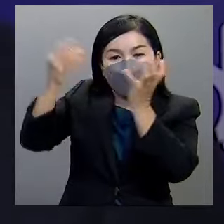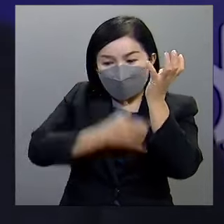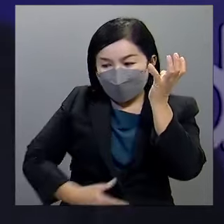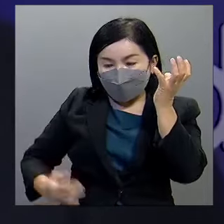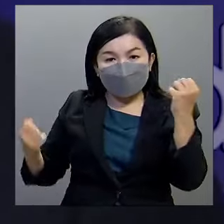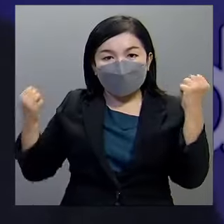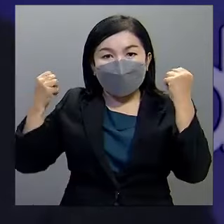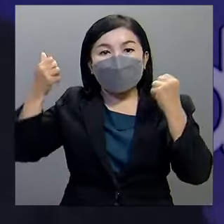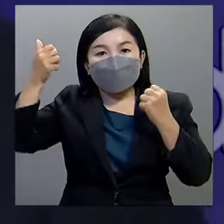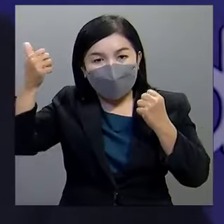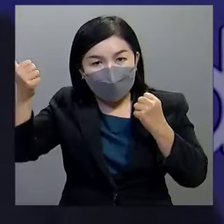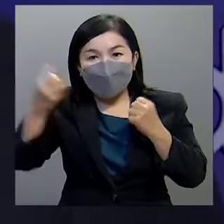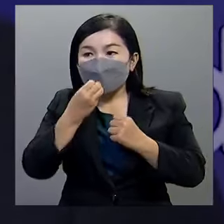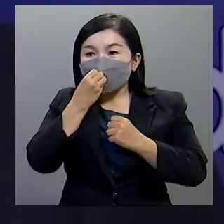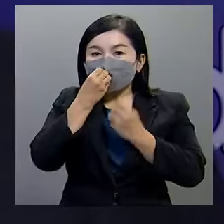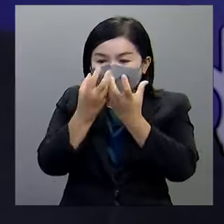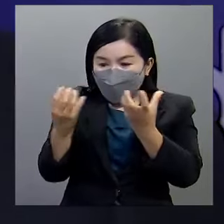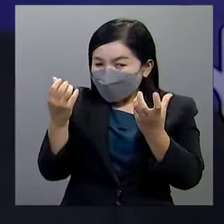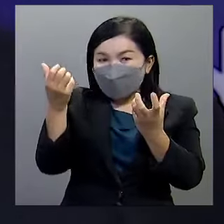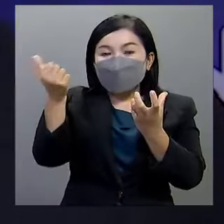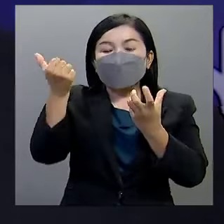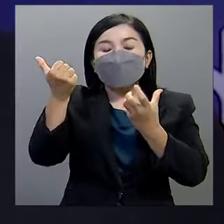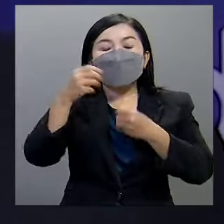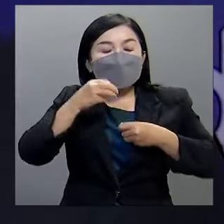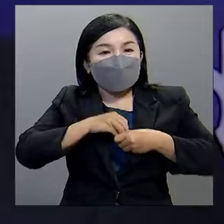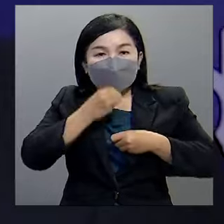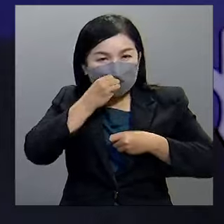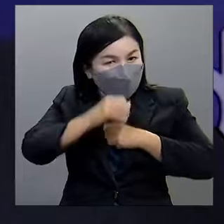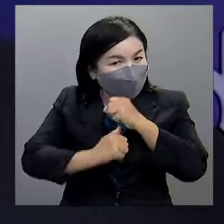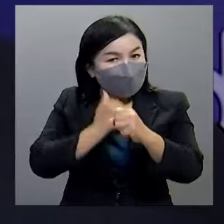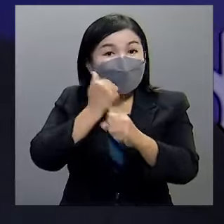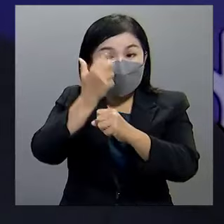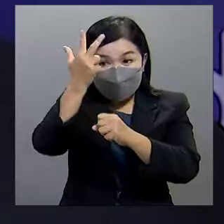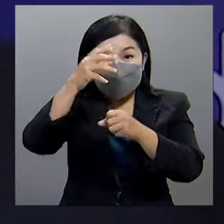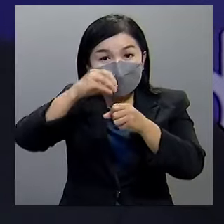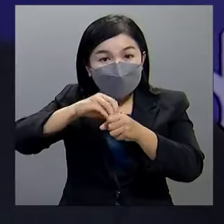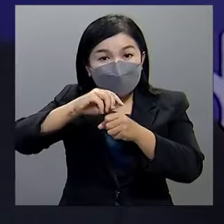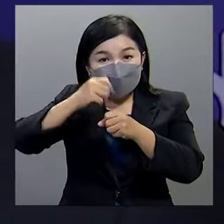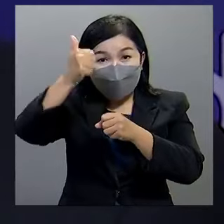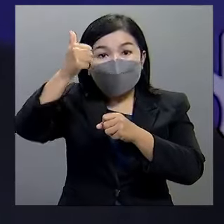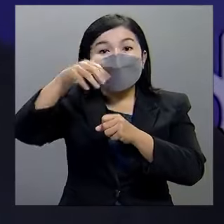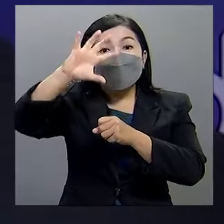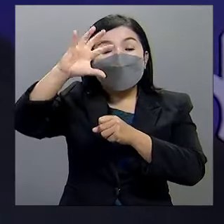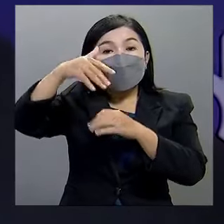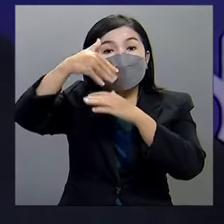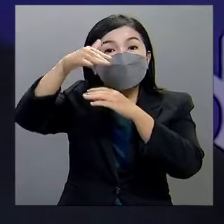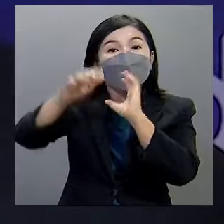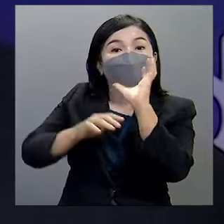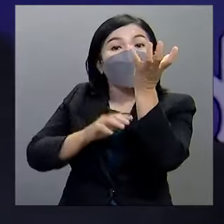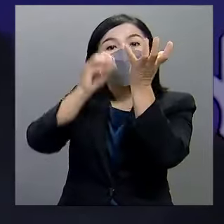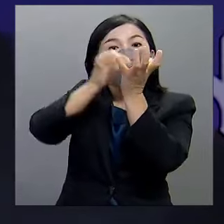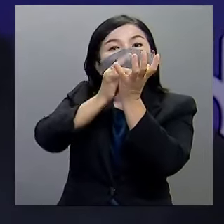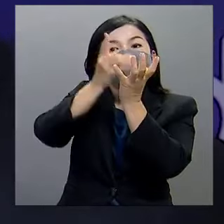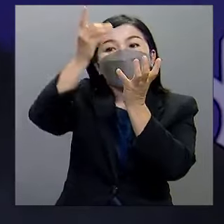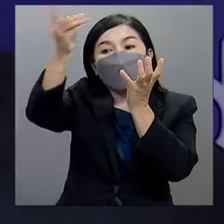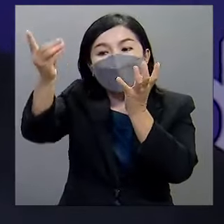มีสารอาหารเพียงพอนะครับให้อยู่ได้3ปีแล้วก็มีนักบินอวกาศ4คนเลยนะครับทำยังไงก็ได้ให้